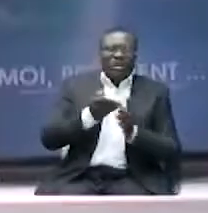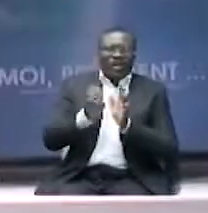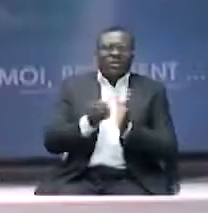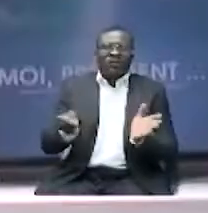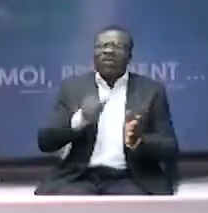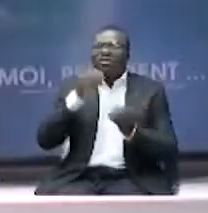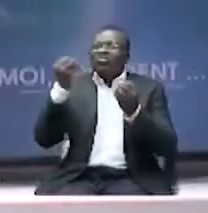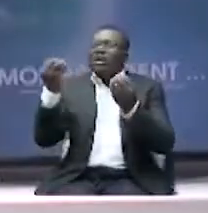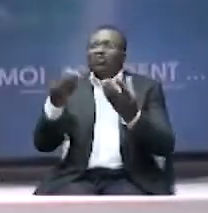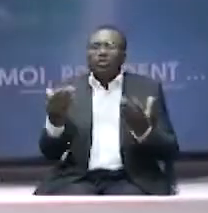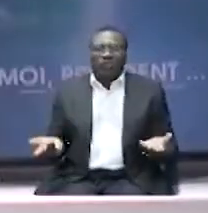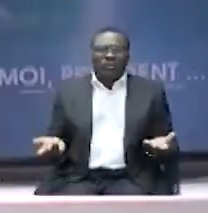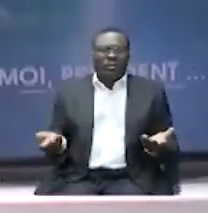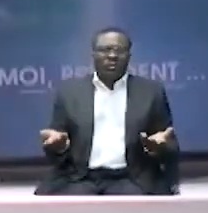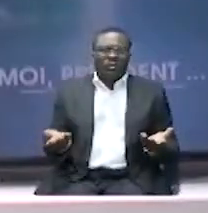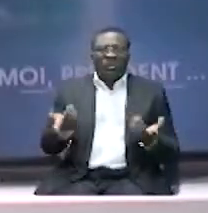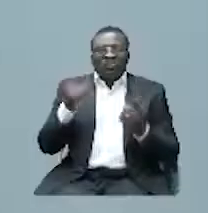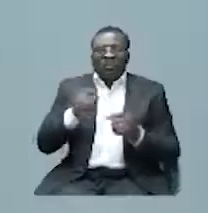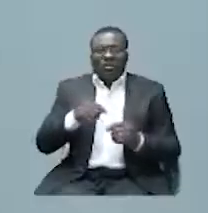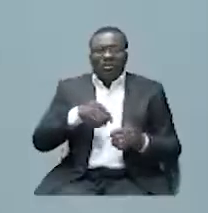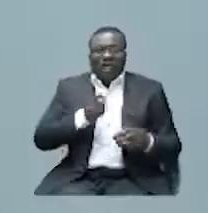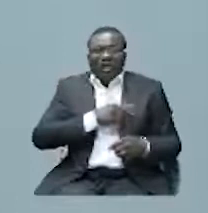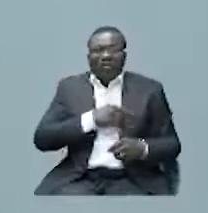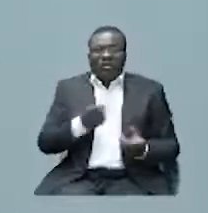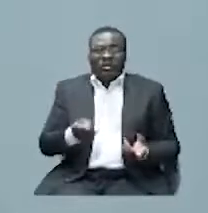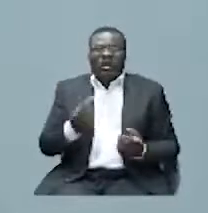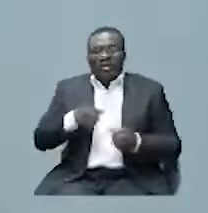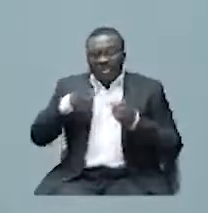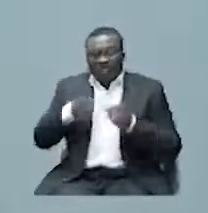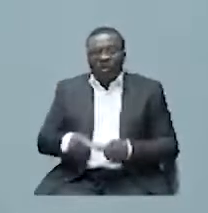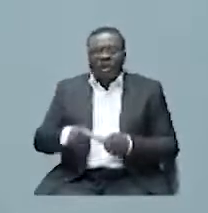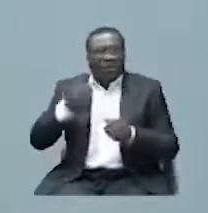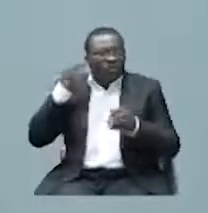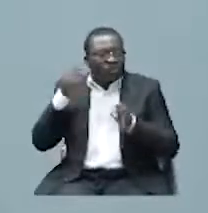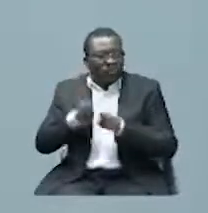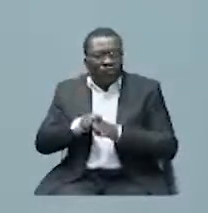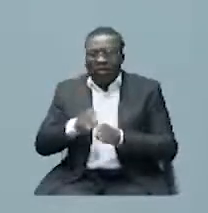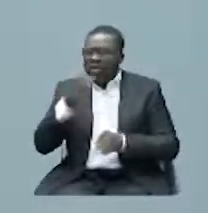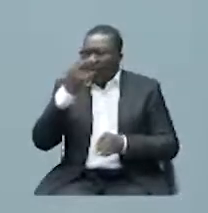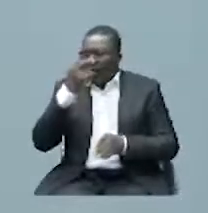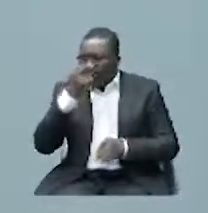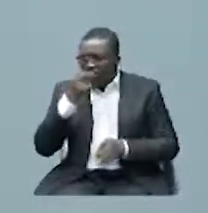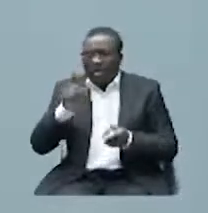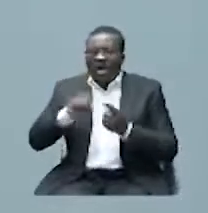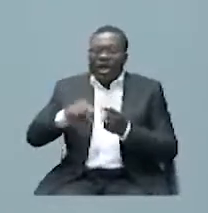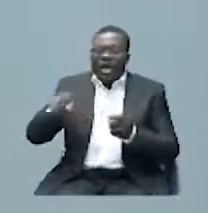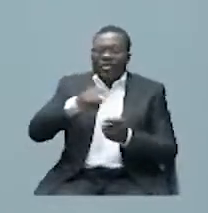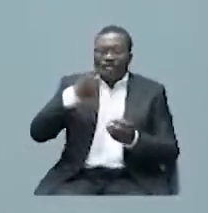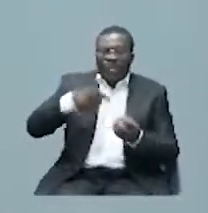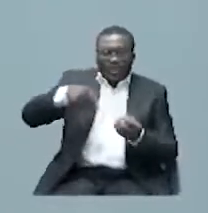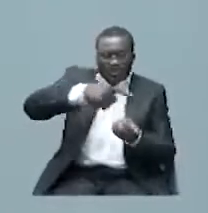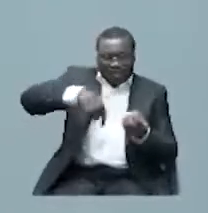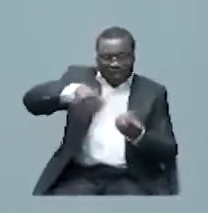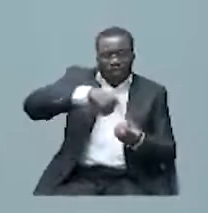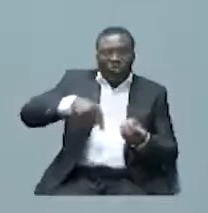sont pas nombreux. Et il faut en être conscient. Si nous restons sourds et aveugles à ce qui nous entoure, à la pauvreté qui